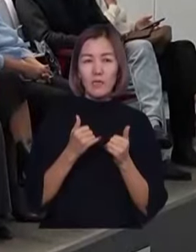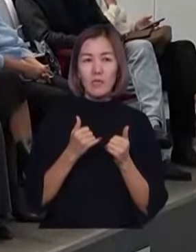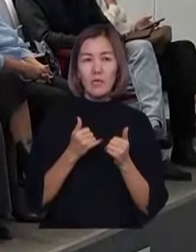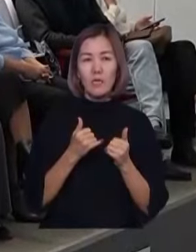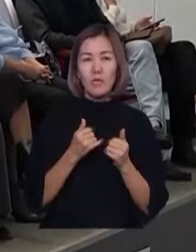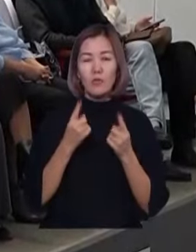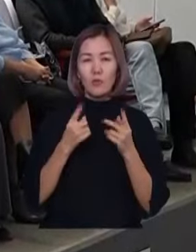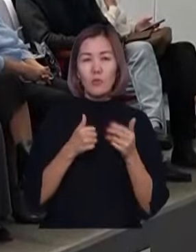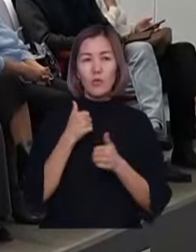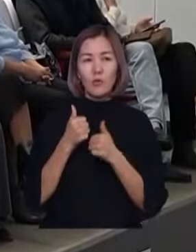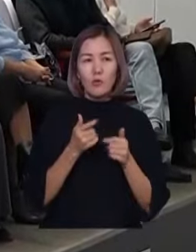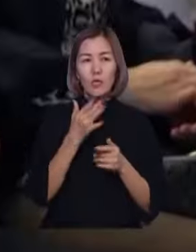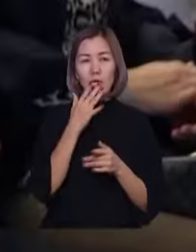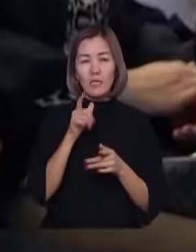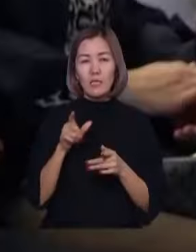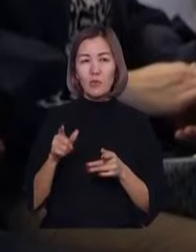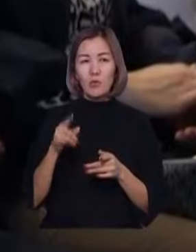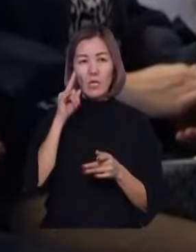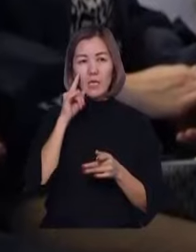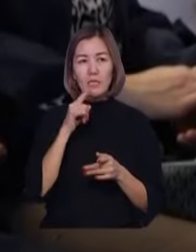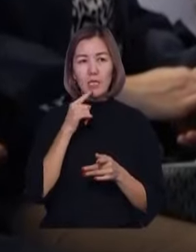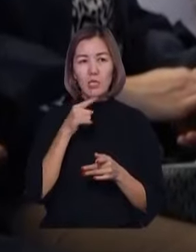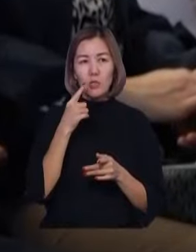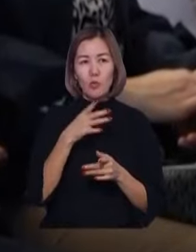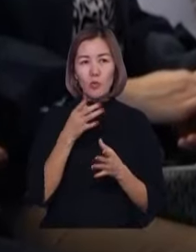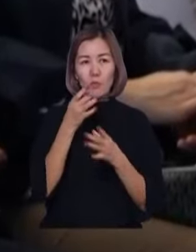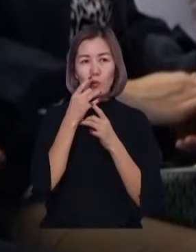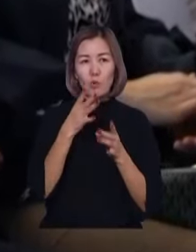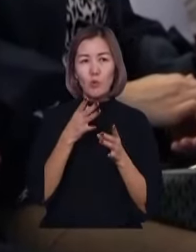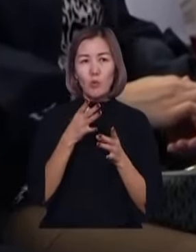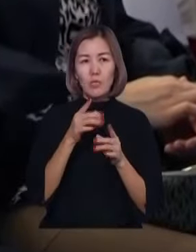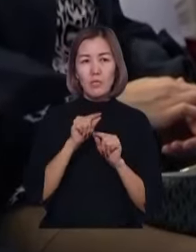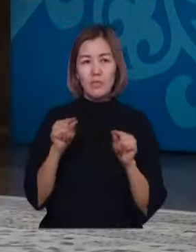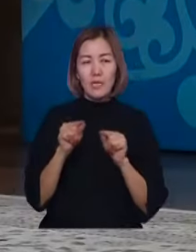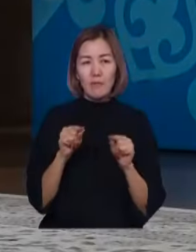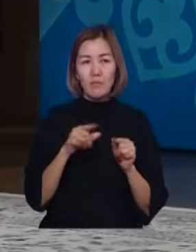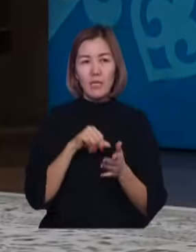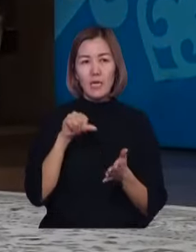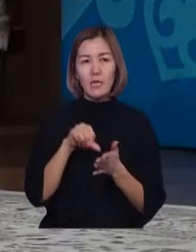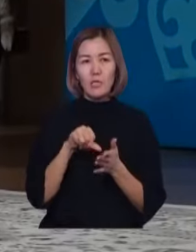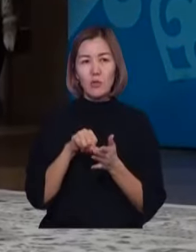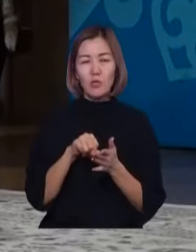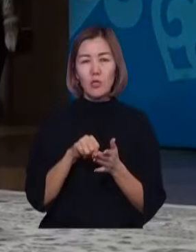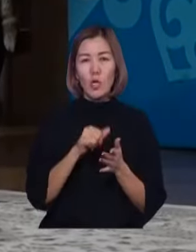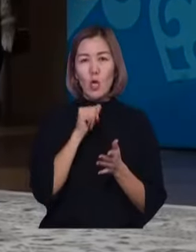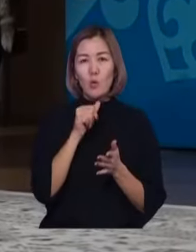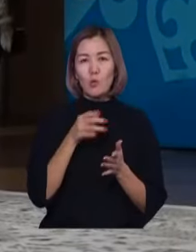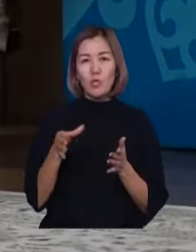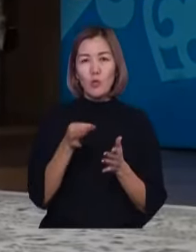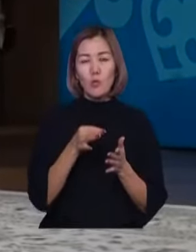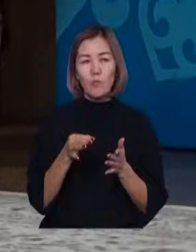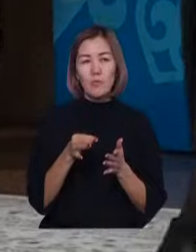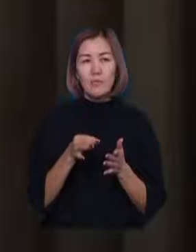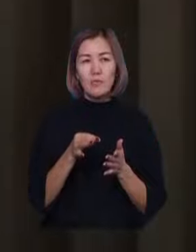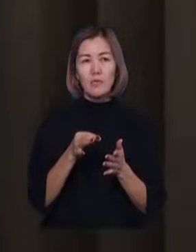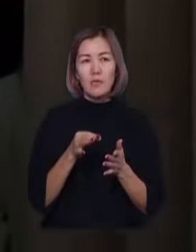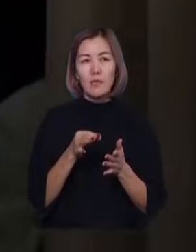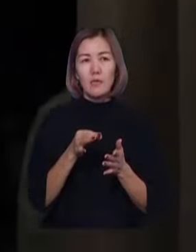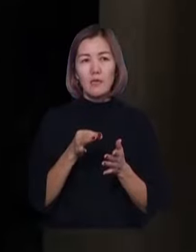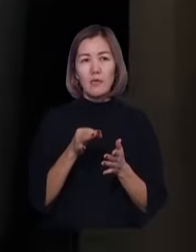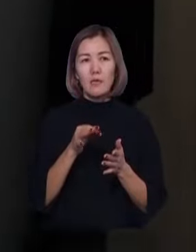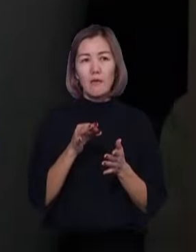Дүбірлі додада этнос өкілдері қазақша сөз сөйлеп, қазақ мәдениетімен дәстүрін дәріптеді. Қатысушылардың бірі Қостанай облысынан келген Владимира Михайл.